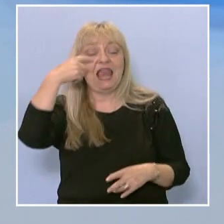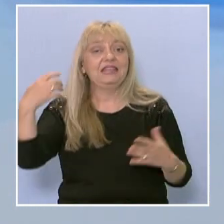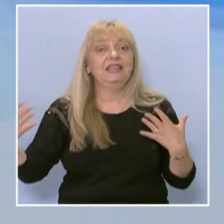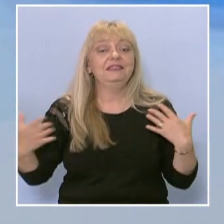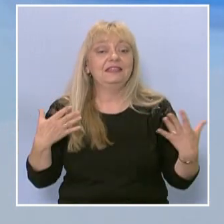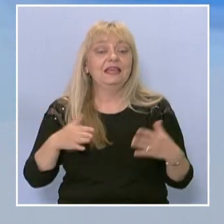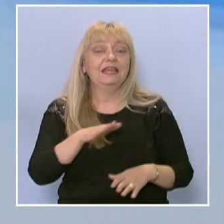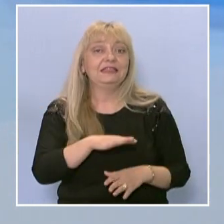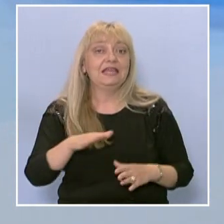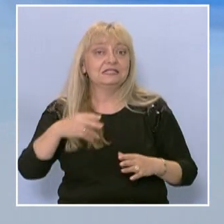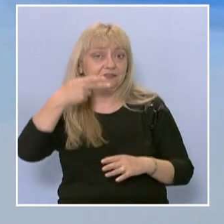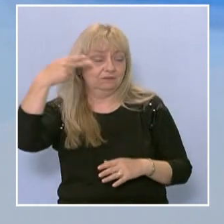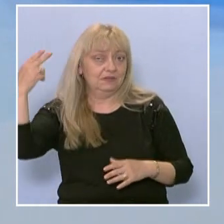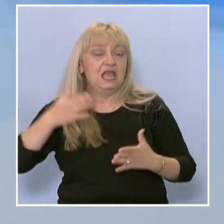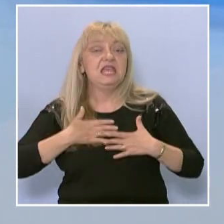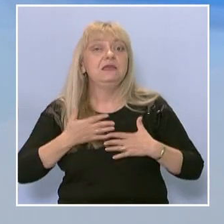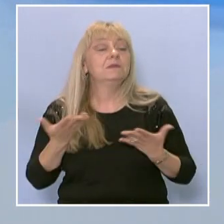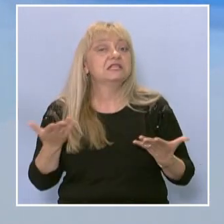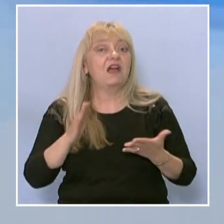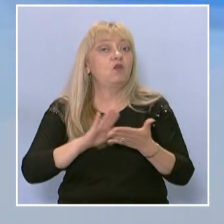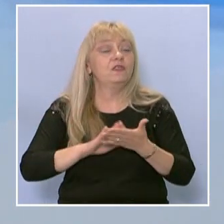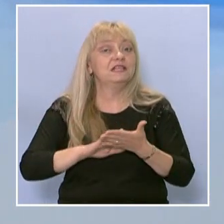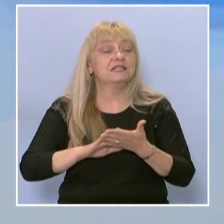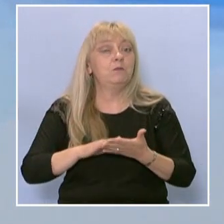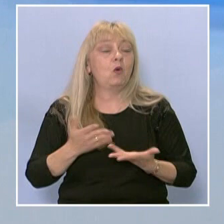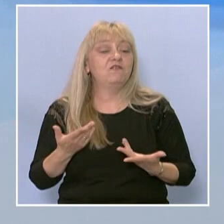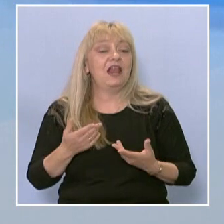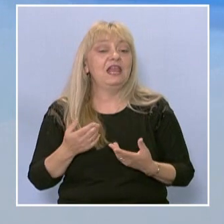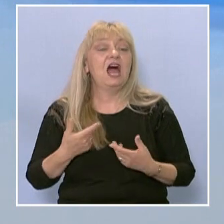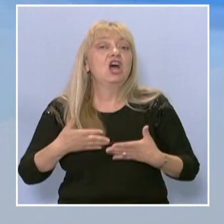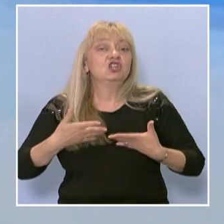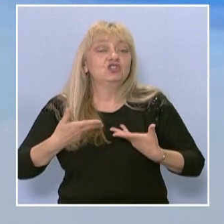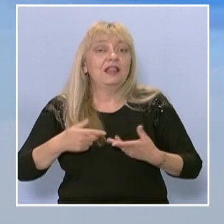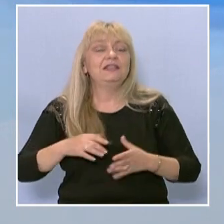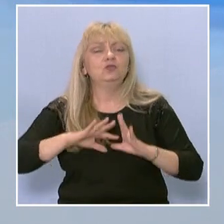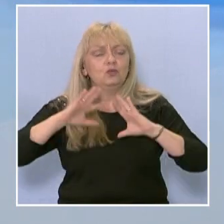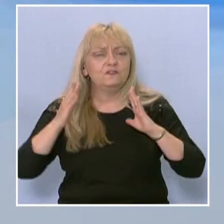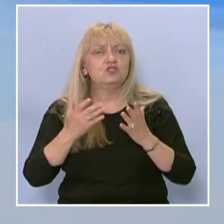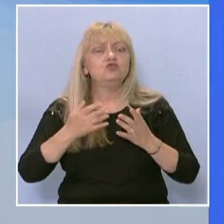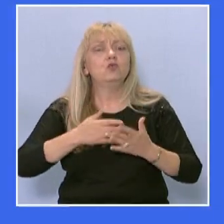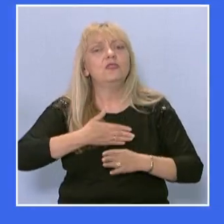Детското заведение има с какво да се похвали, а амбицията е всичко да продължи да се развива.